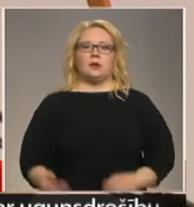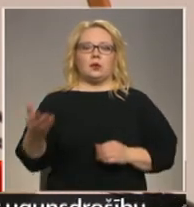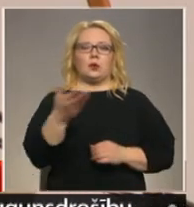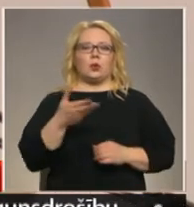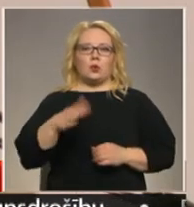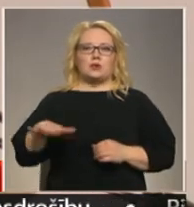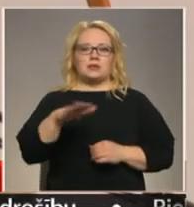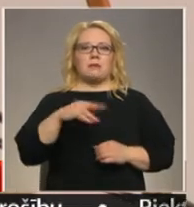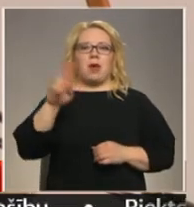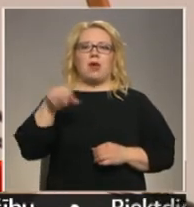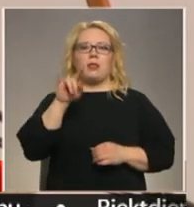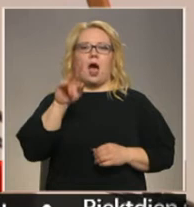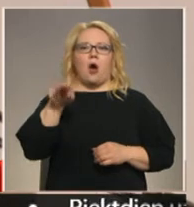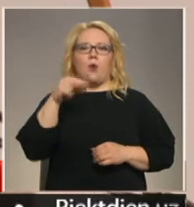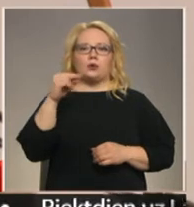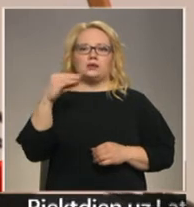Kurzemē Gundars Daudze.